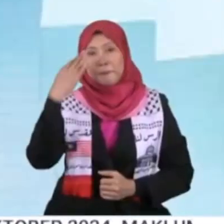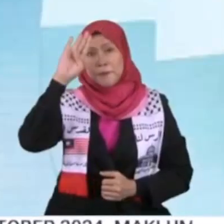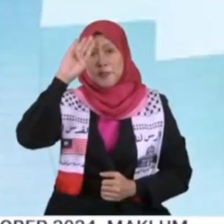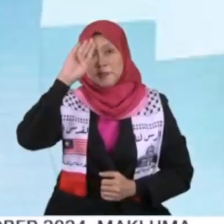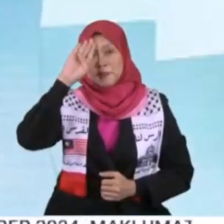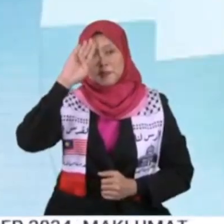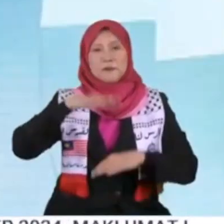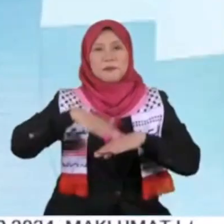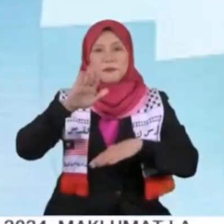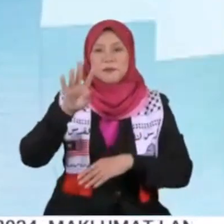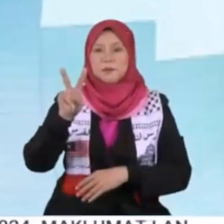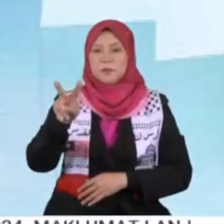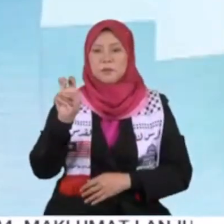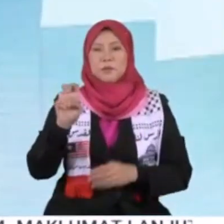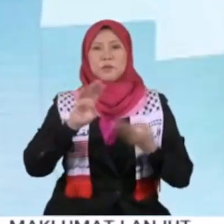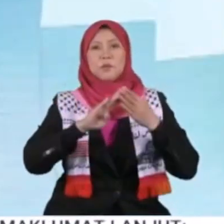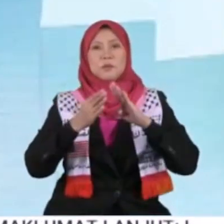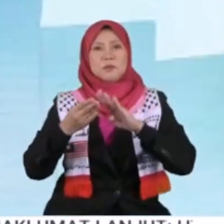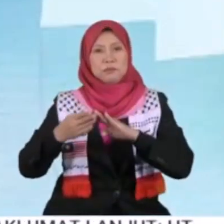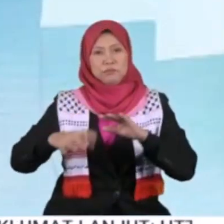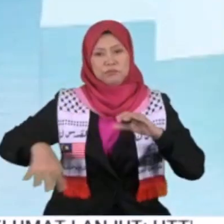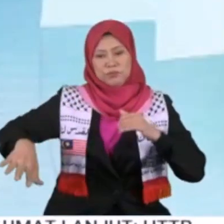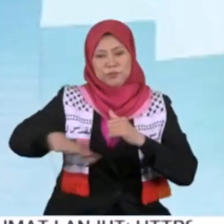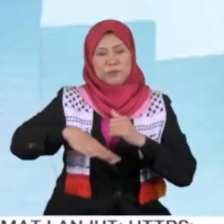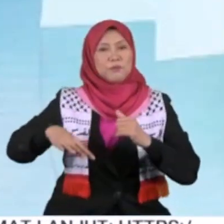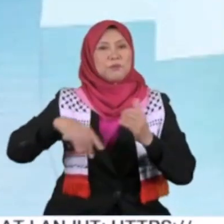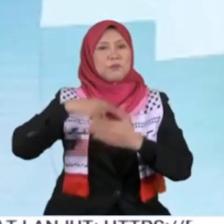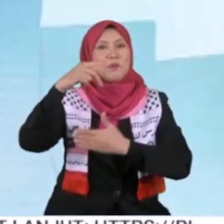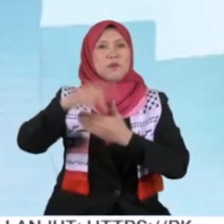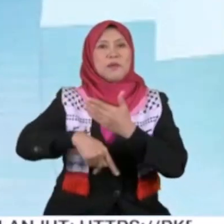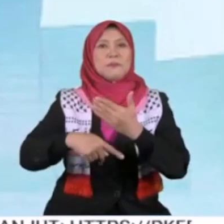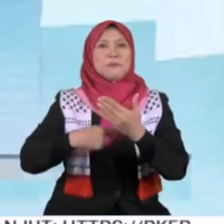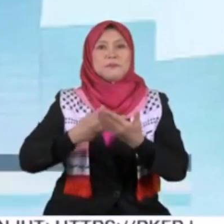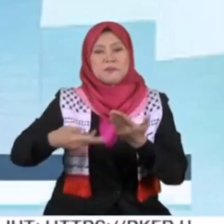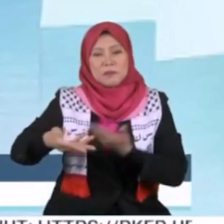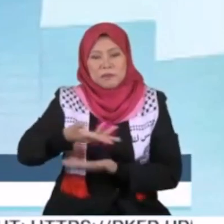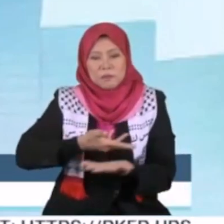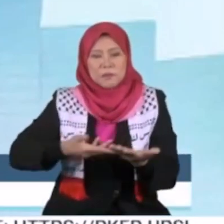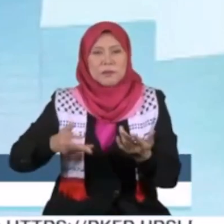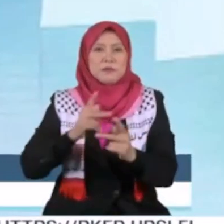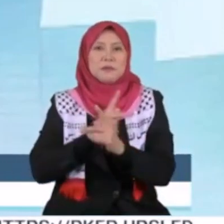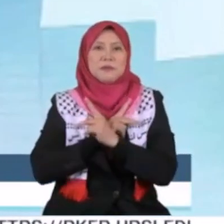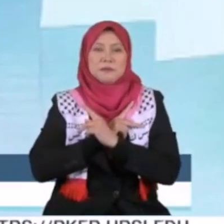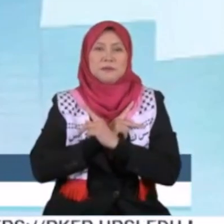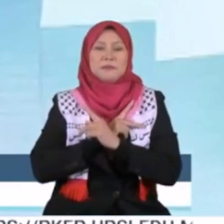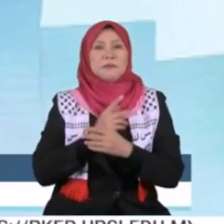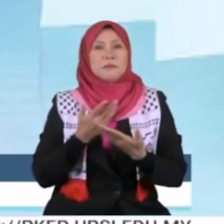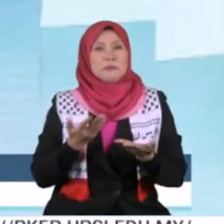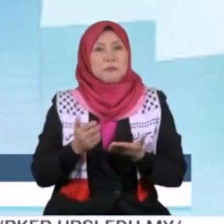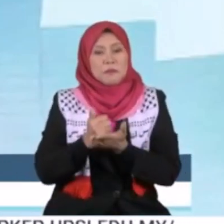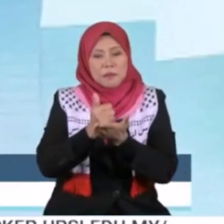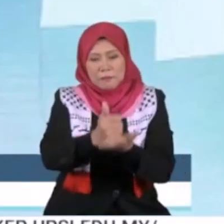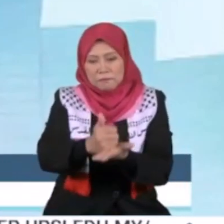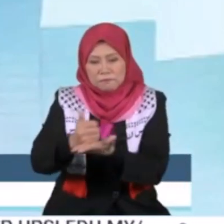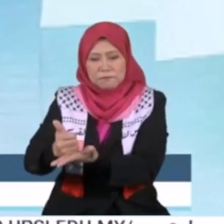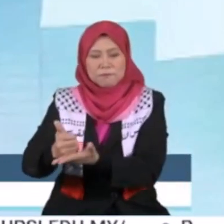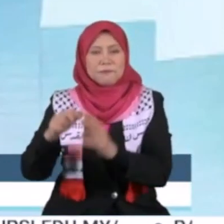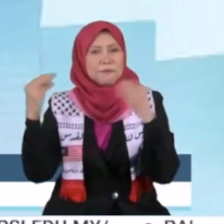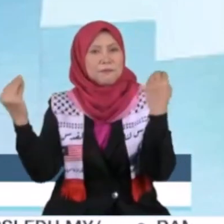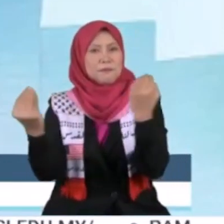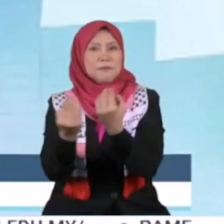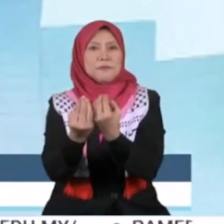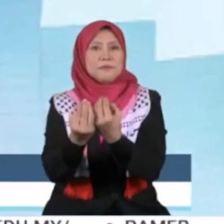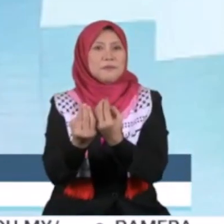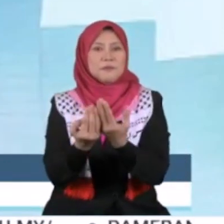Di Perlis, lebih 200 komuniti setempat menjayakan program Santuni, Kasih, Prihatin. Ia sebagai usaha membantu dan mensejahterakan